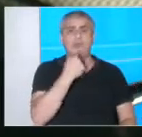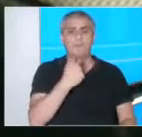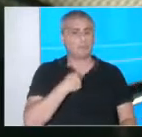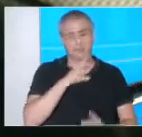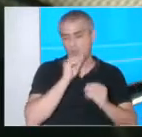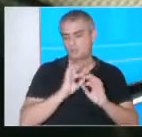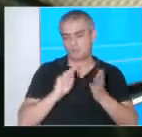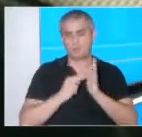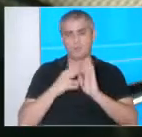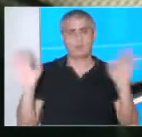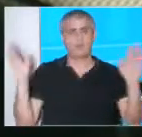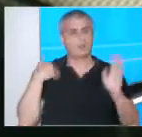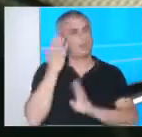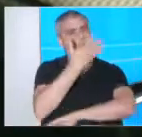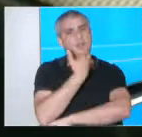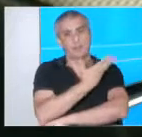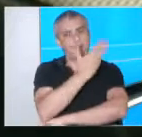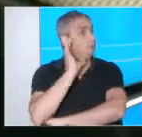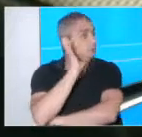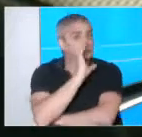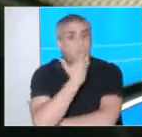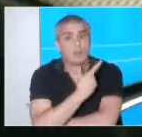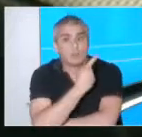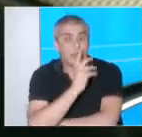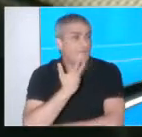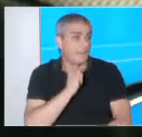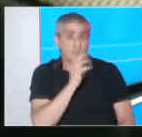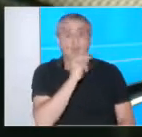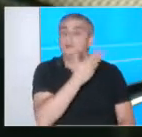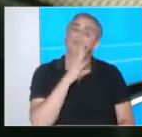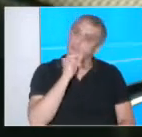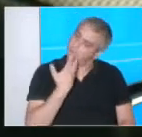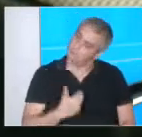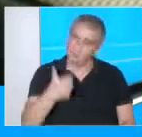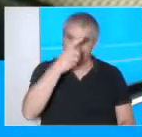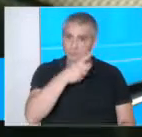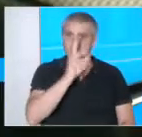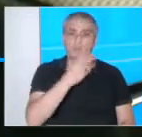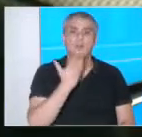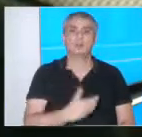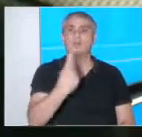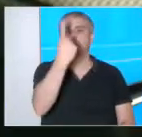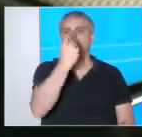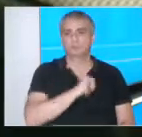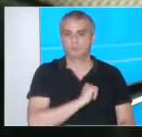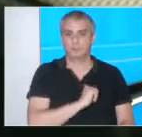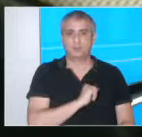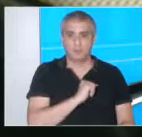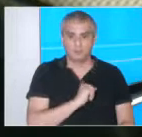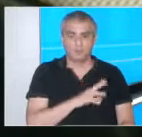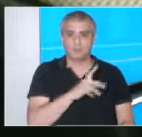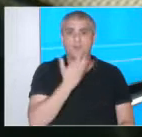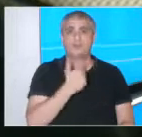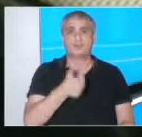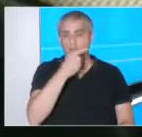אני לא דיברת עם הפוליטיקאים, הלכתי לרבנים, שישמע את מה שהרבנים... גם הרבנים לא מדברים איתו. שידבר עם הרבנים הראשיים, הוא יכול לדבר גם רב ראשי אחד. אתה יודע מה? אז